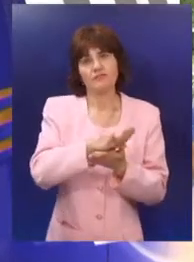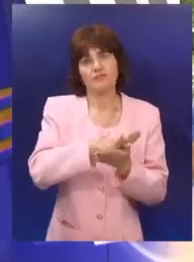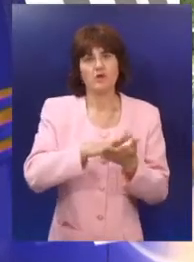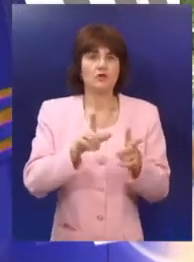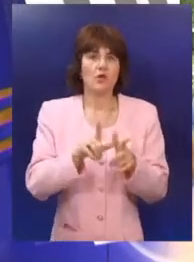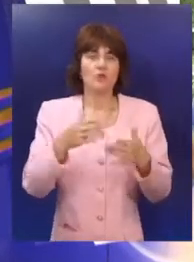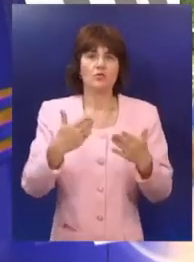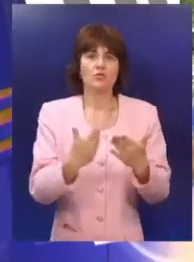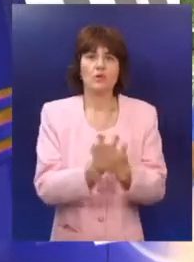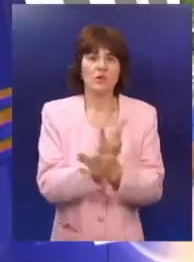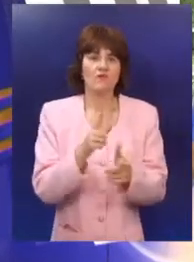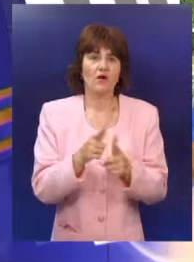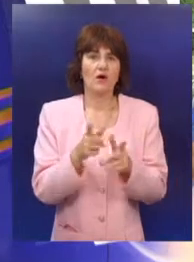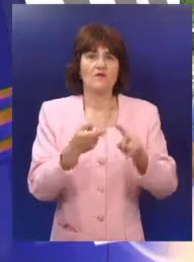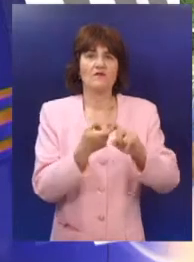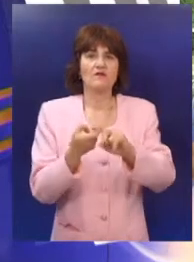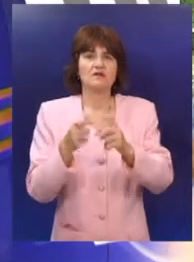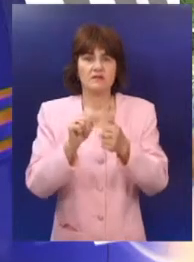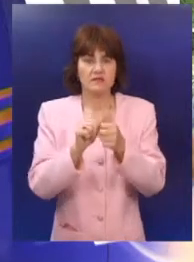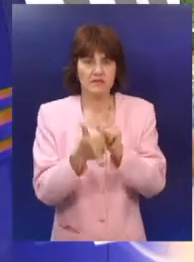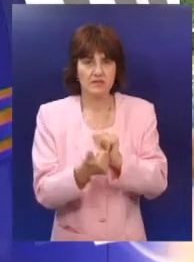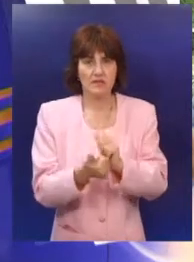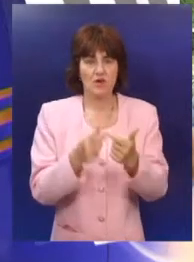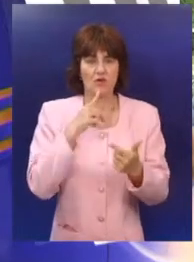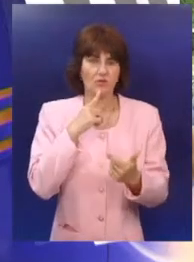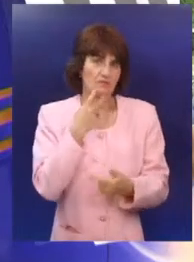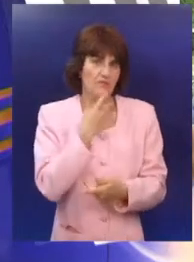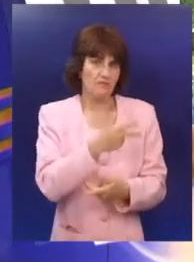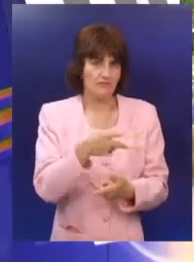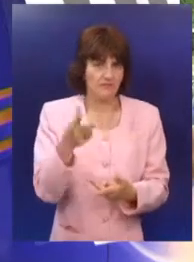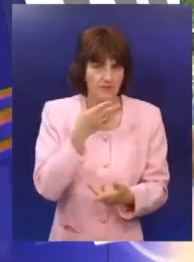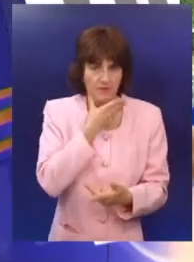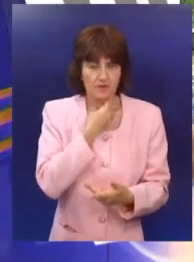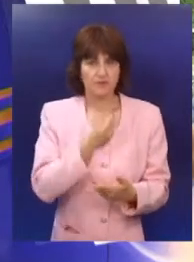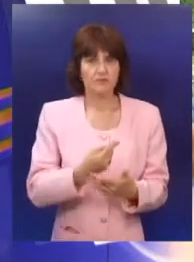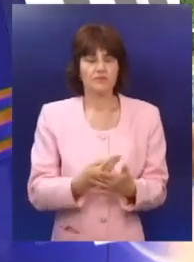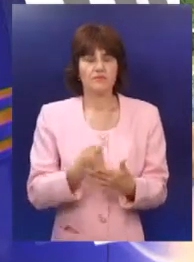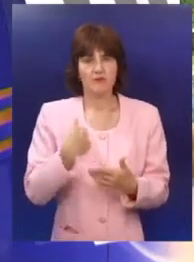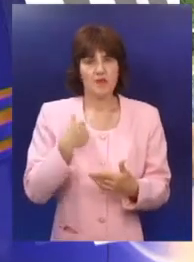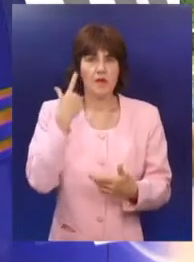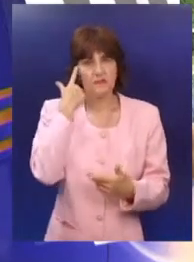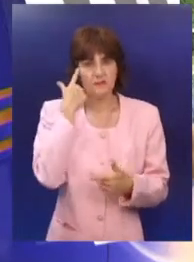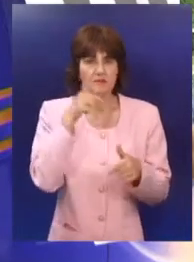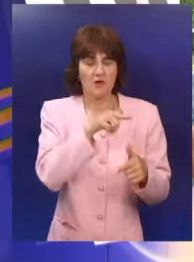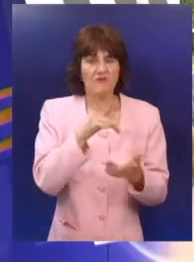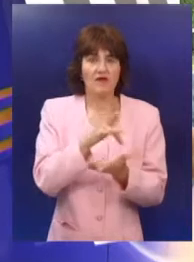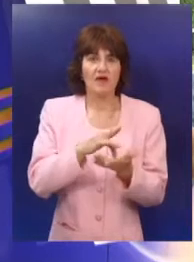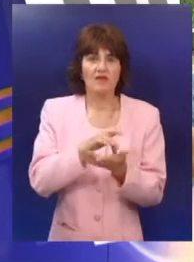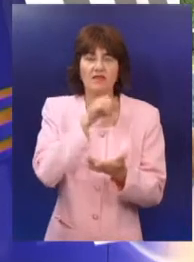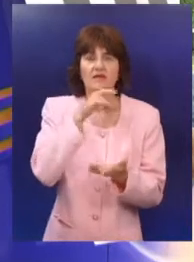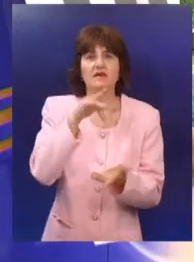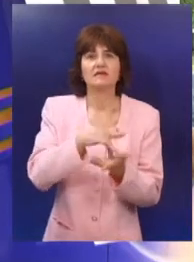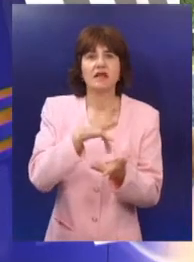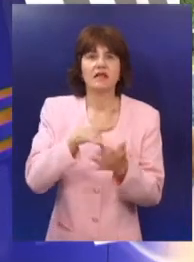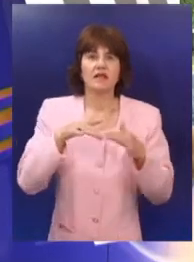dakle i u smislu sporta i rekreacije i u smislu vizualnog identiteta ove Dudove šume, jer mislim da će ovo jezero zapravo biti